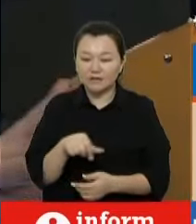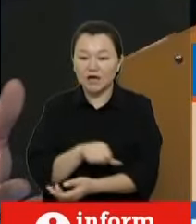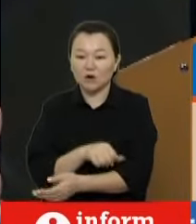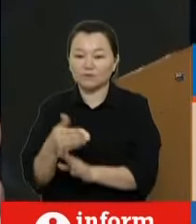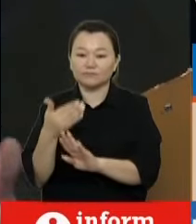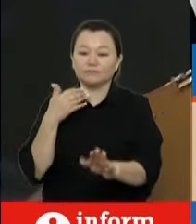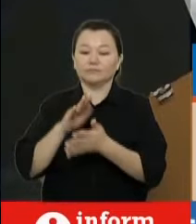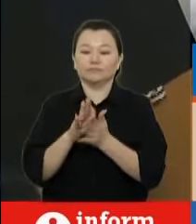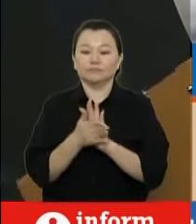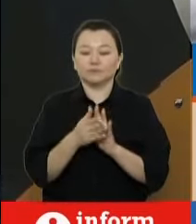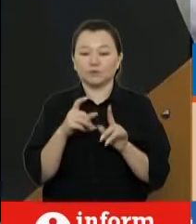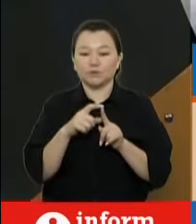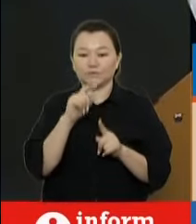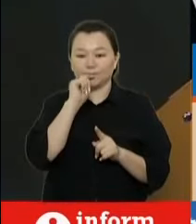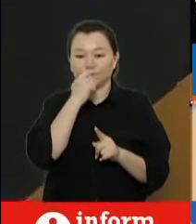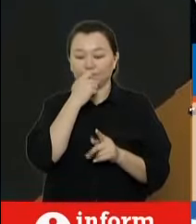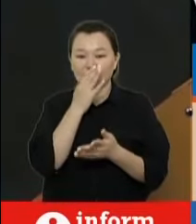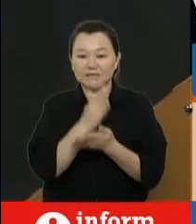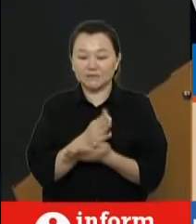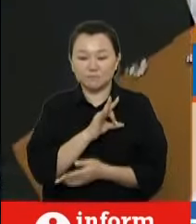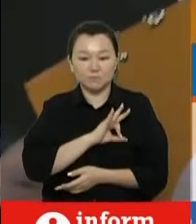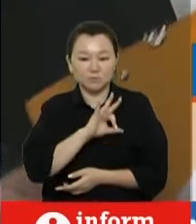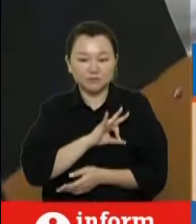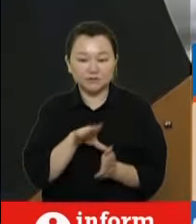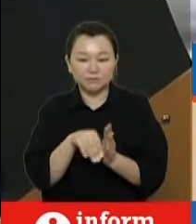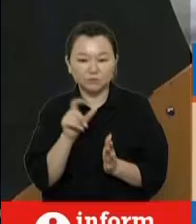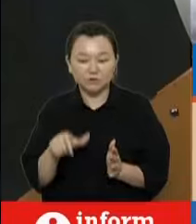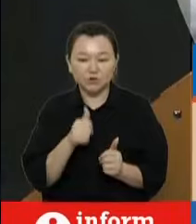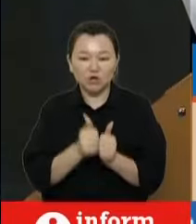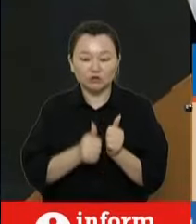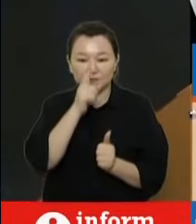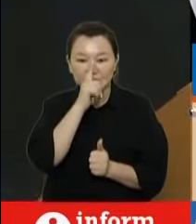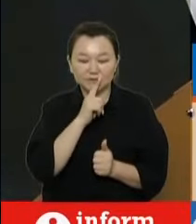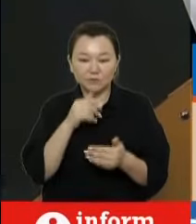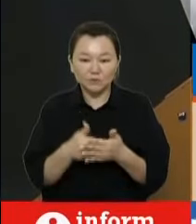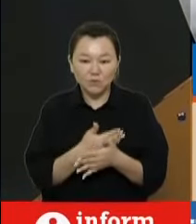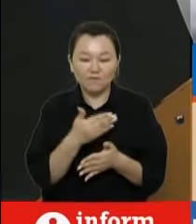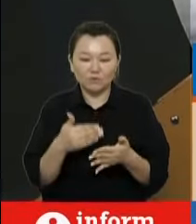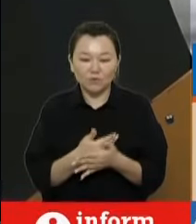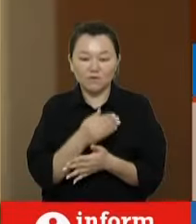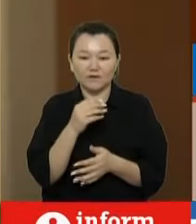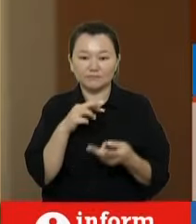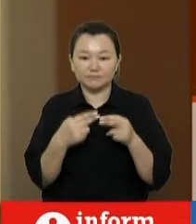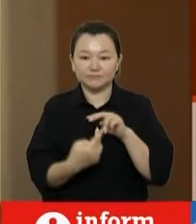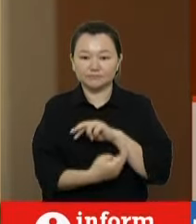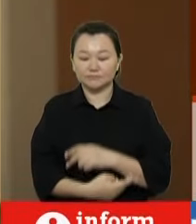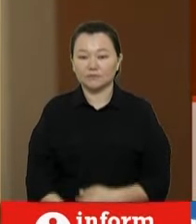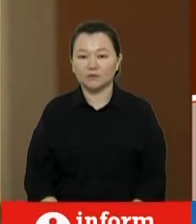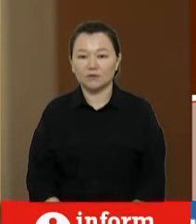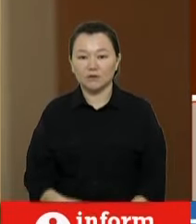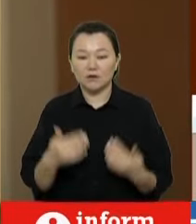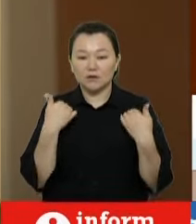ала келісілген құпия сөз қолданылады дейді депутаттар. Әрі ол ай сайын жаңартылып отырады екен. Күшті әсер